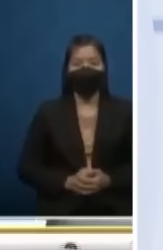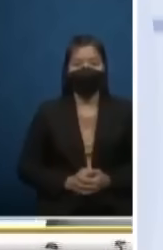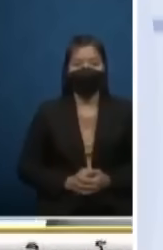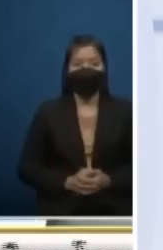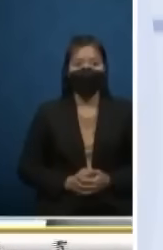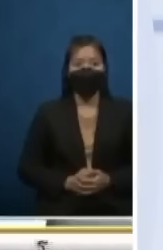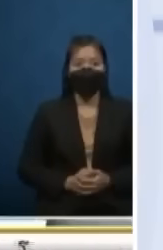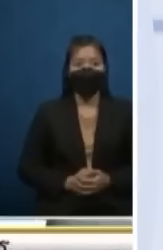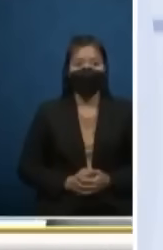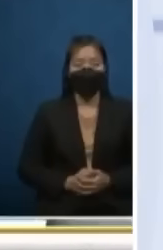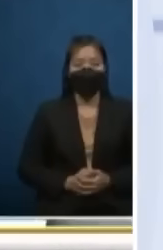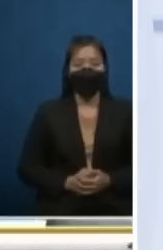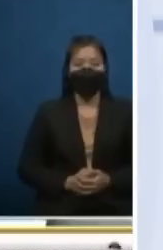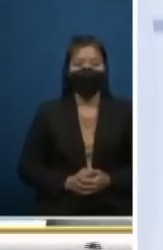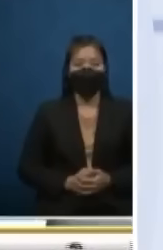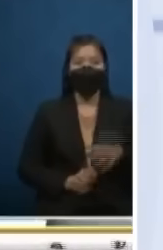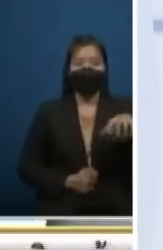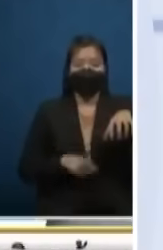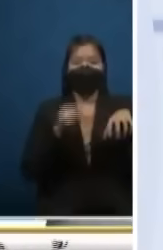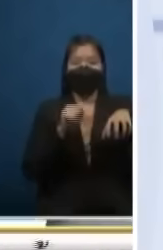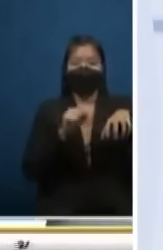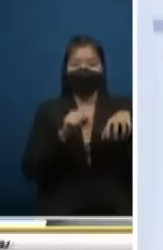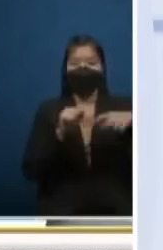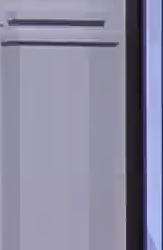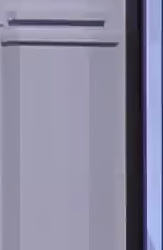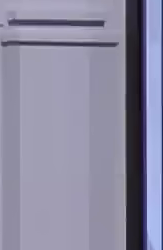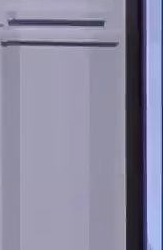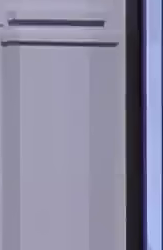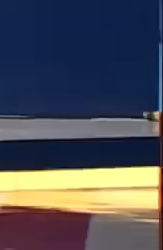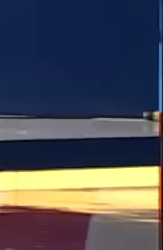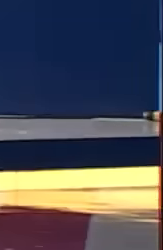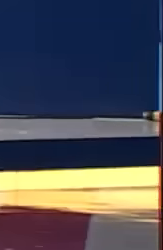ถ้าไม่โหวตก็ปิดซะเลยก็เลยอ้าวไม่เห็นด้วยละกลับลำละค่ะ